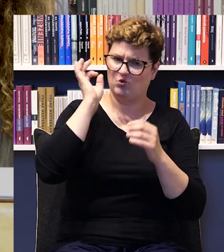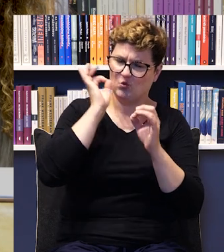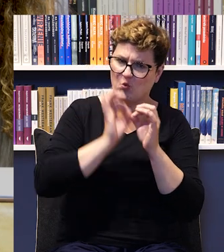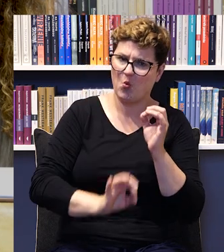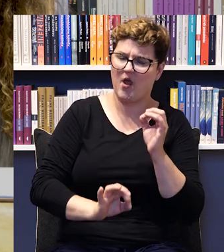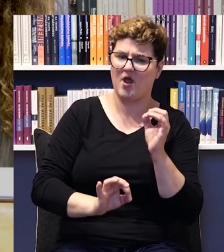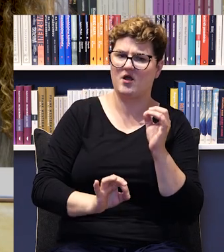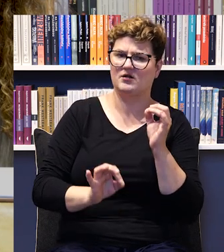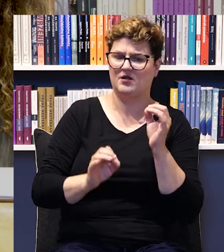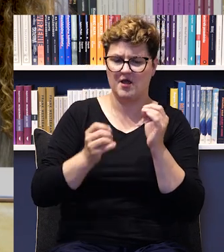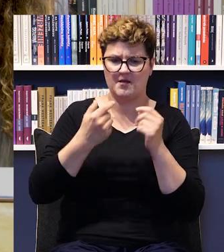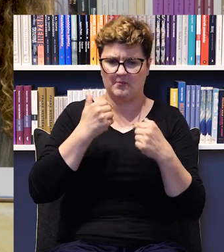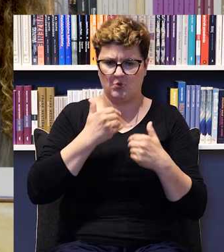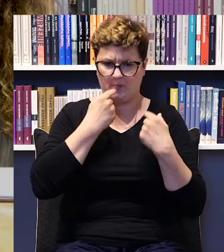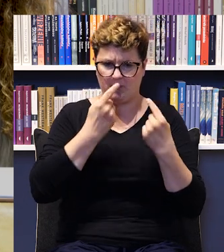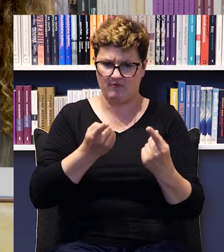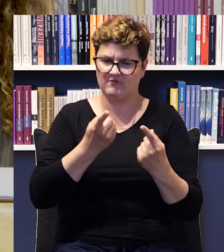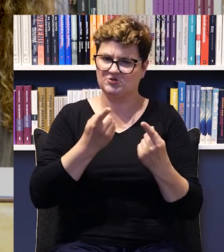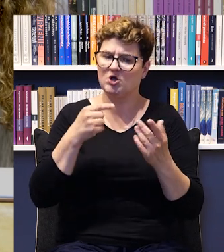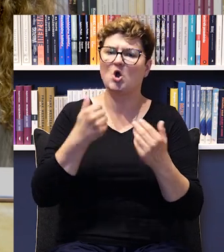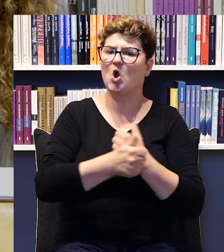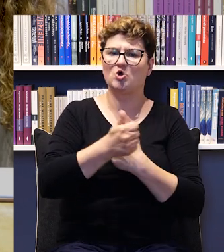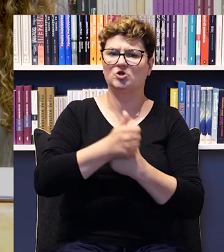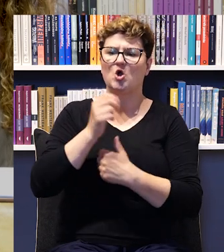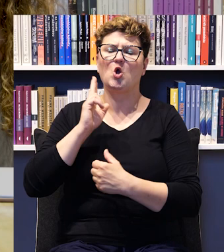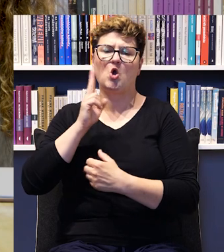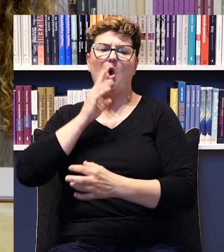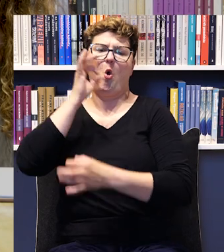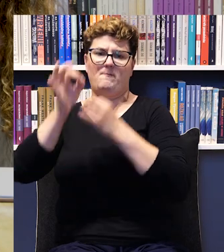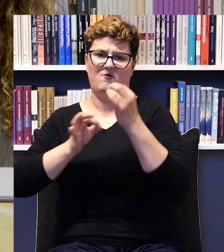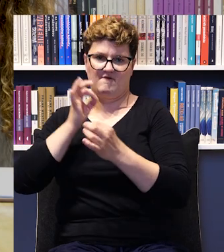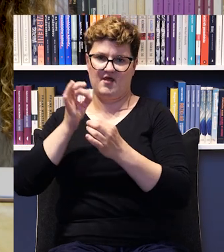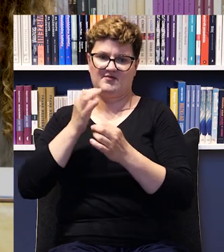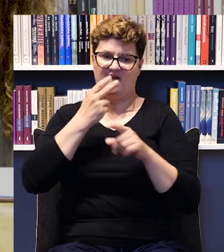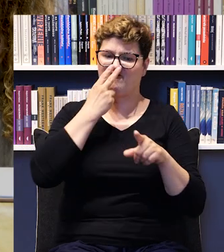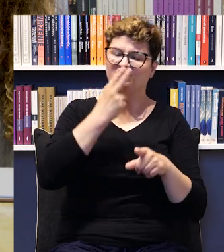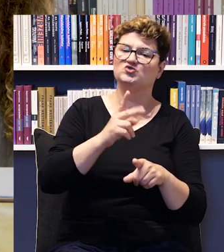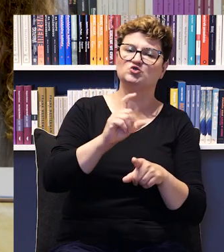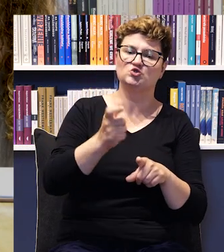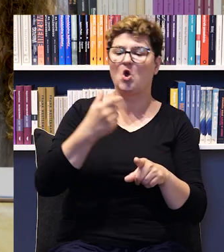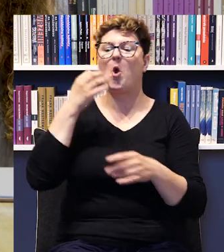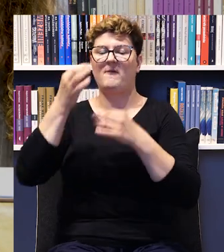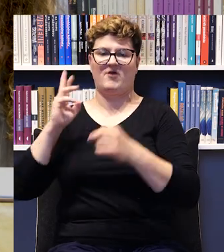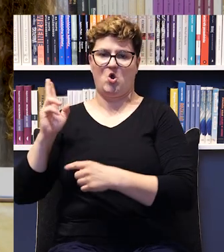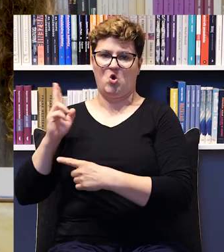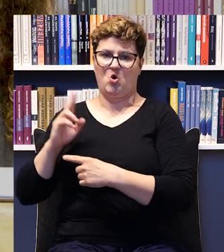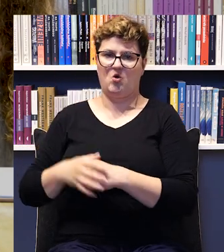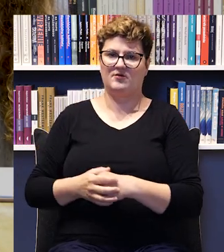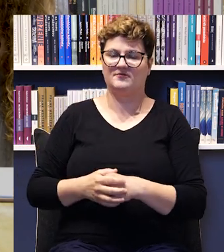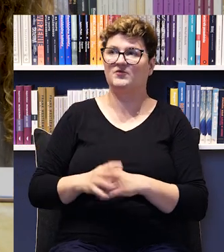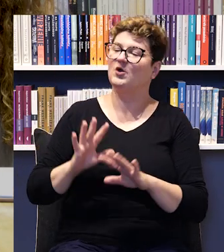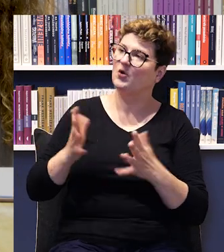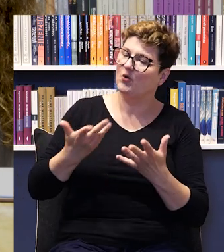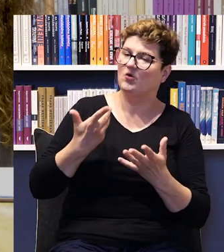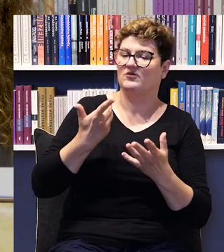byłoby powiedzieć, że tutaj chodzi o to, kto opowiada o tym, co widzi. Czyli jednak wojna, może nie wojna,